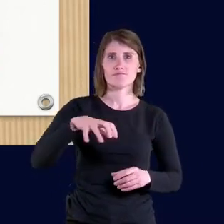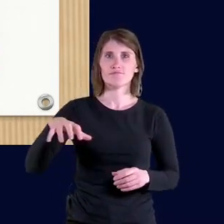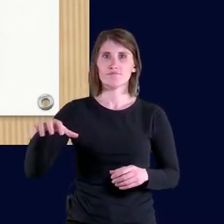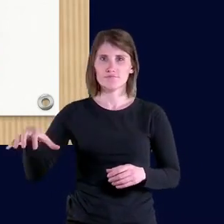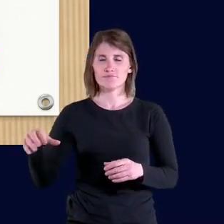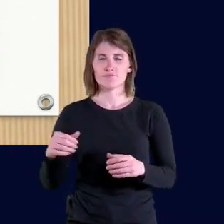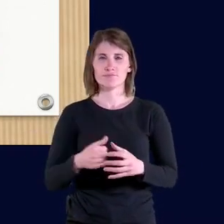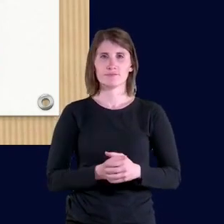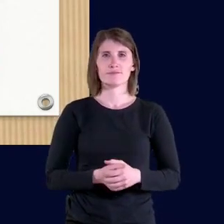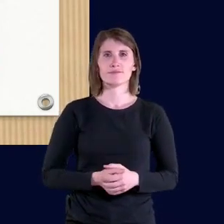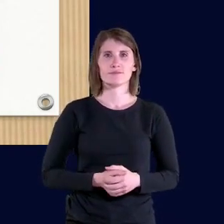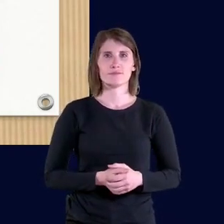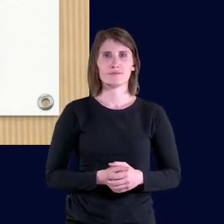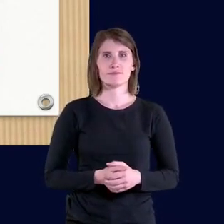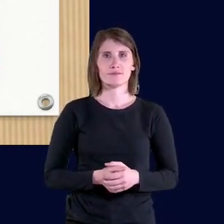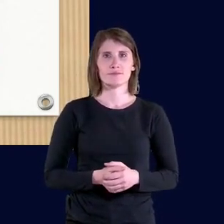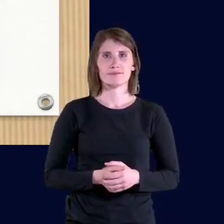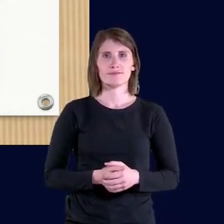takie